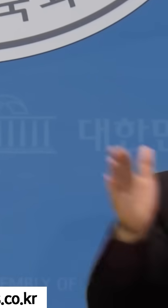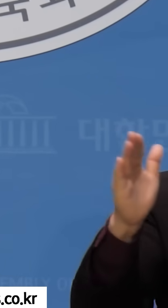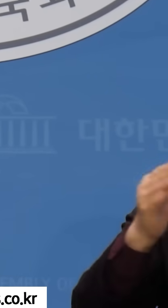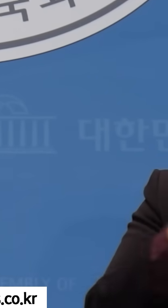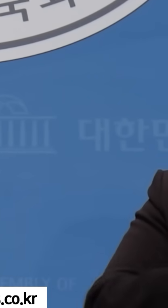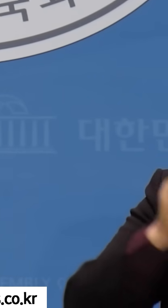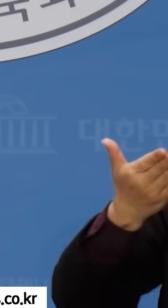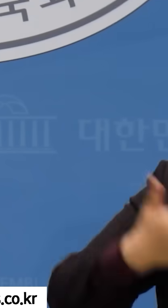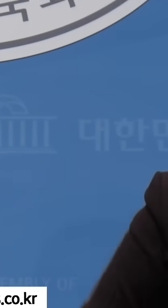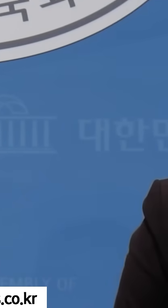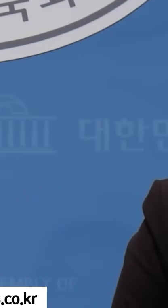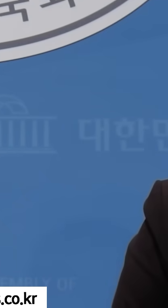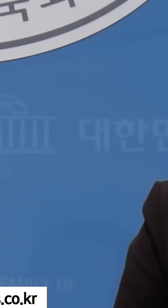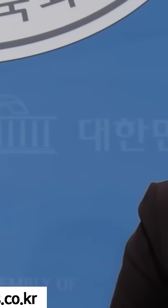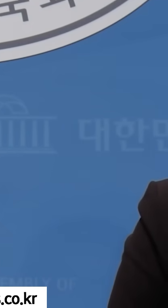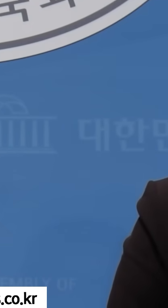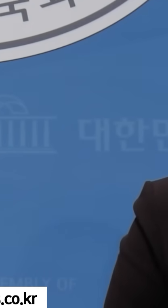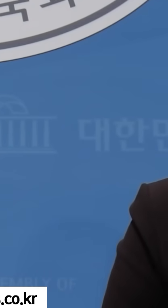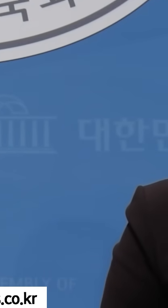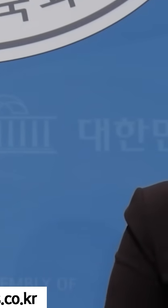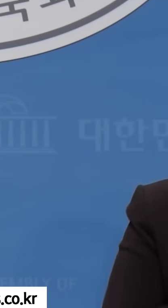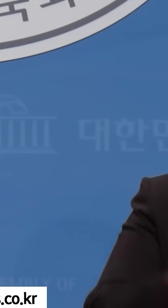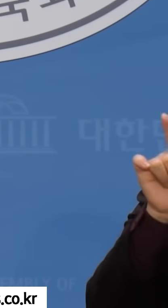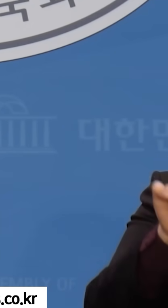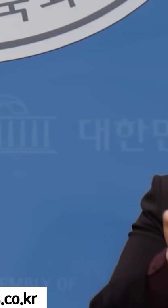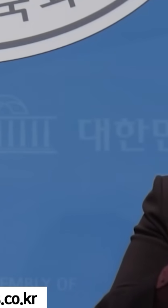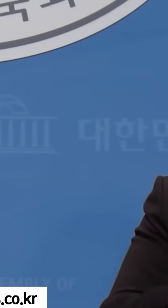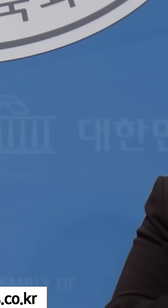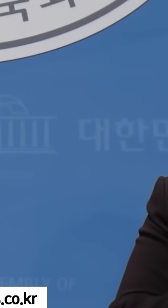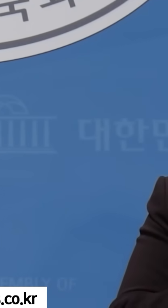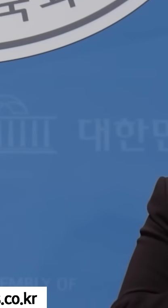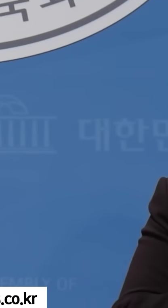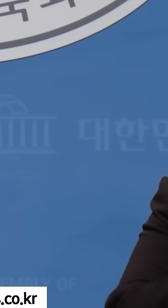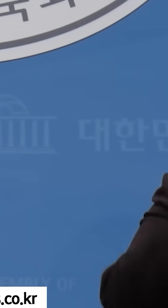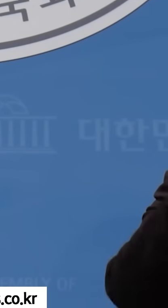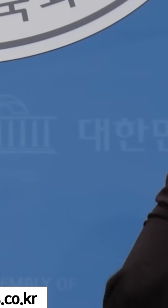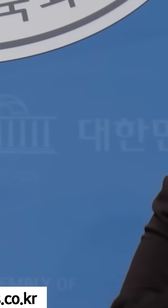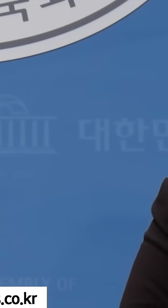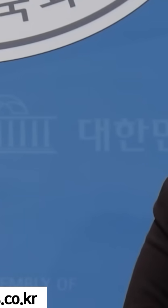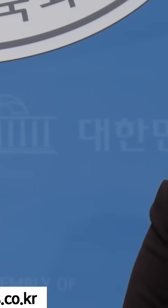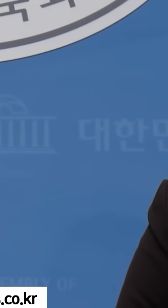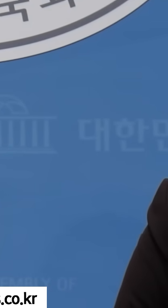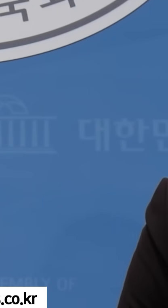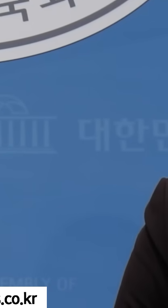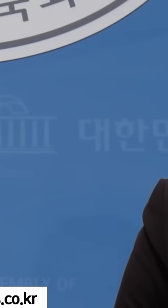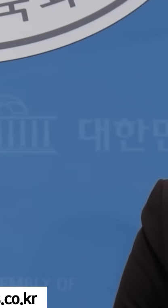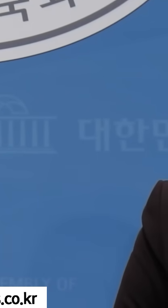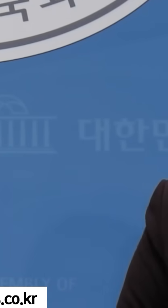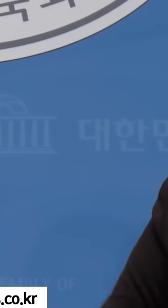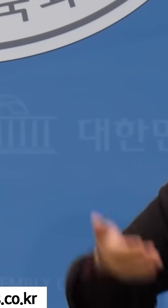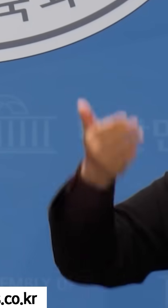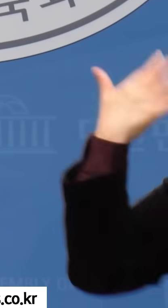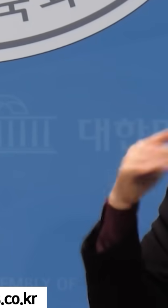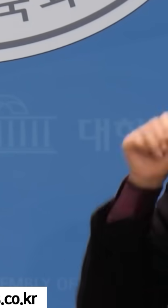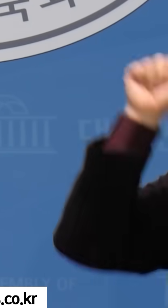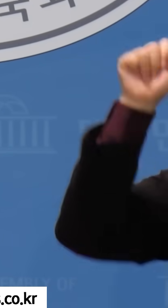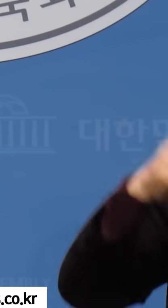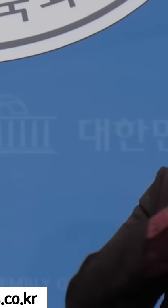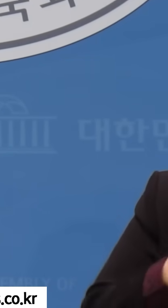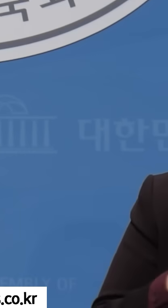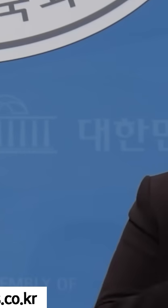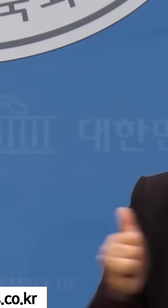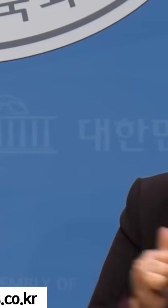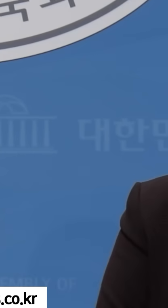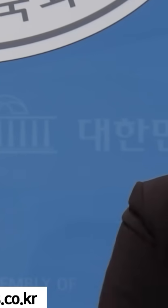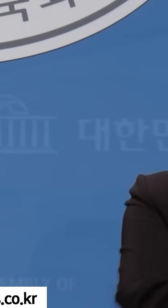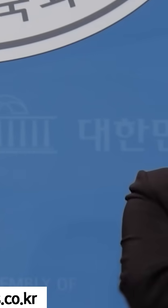설레는 2024년의 이야기였습니다. 운동권의 특권을 막아야